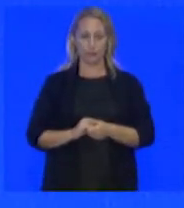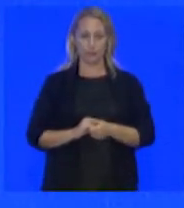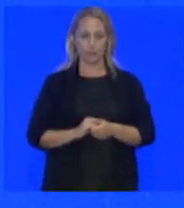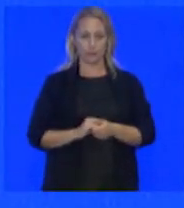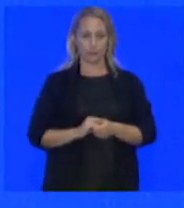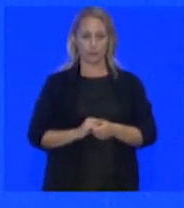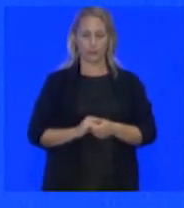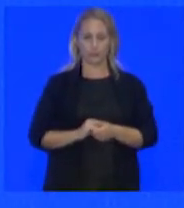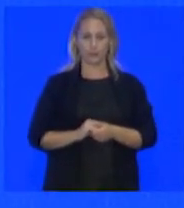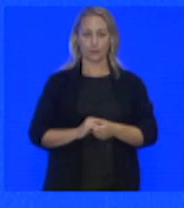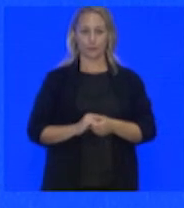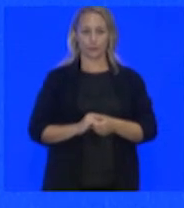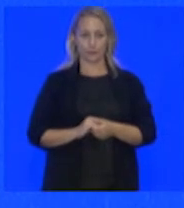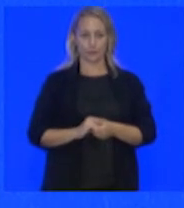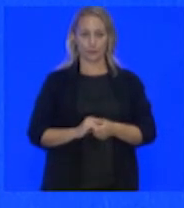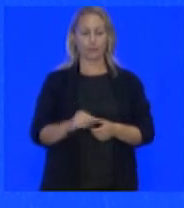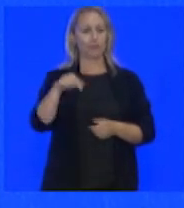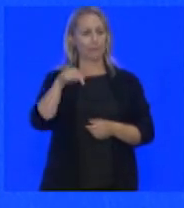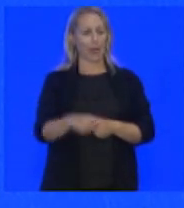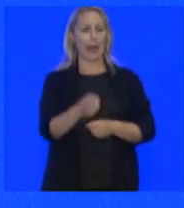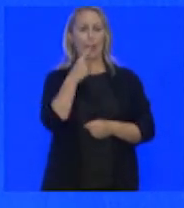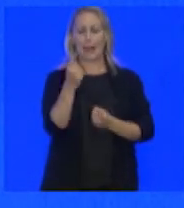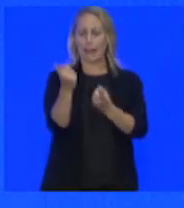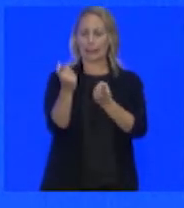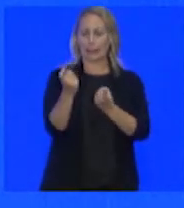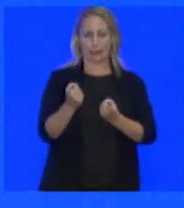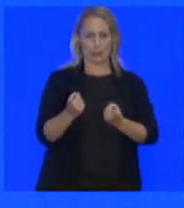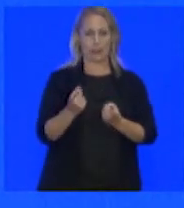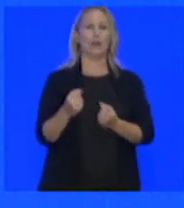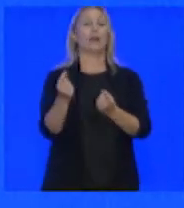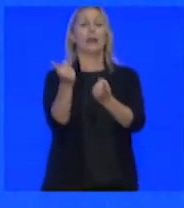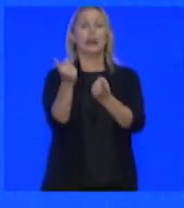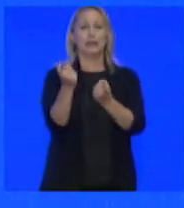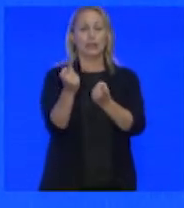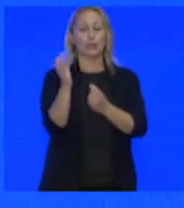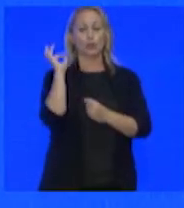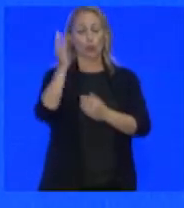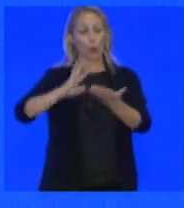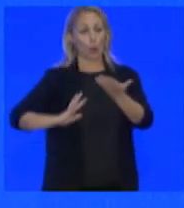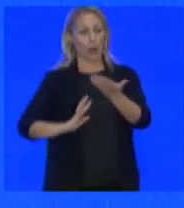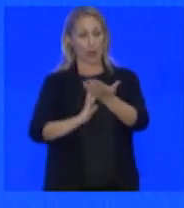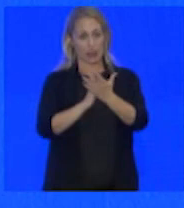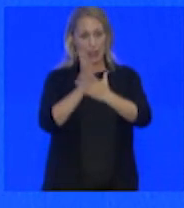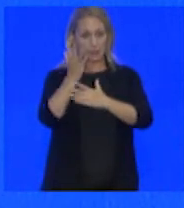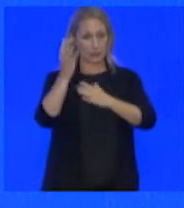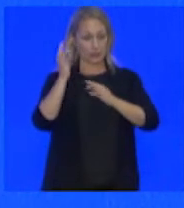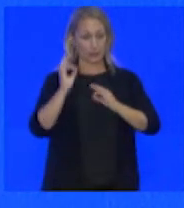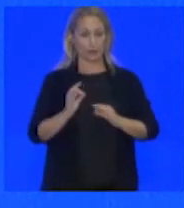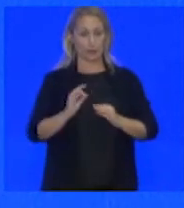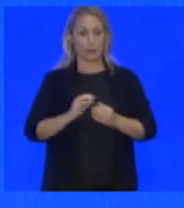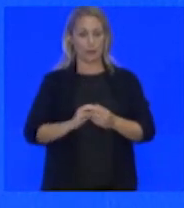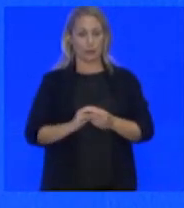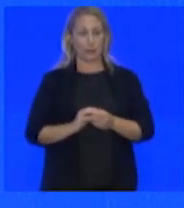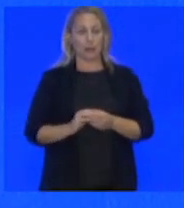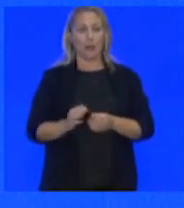Μιλώντας πάντως για κίνητρα υπέρ της ανάπτυξης επιχειρηματικότητας, θα